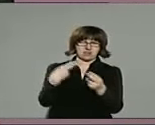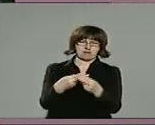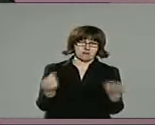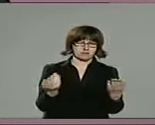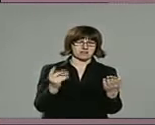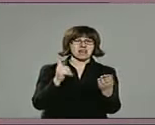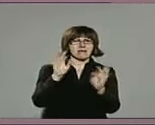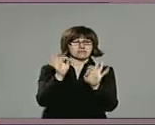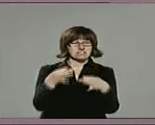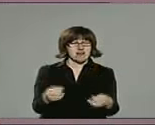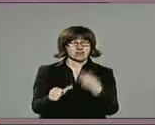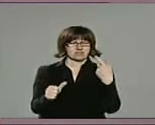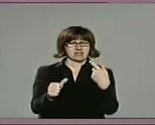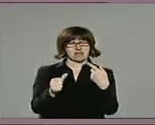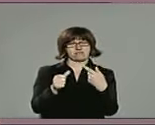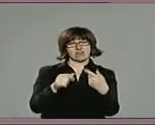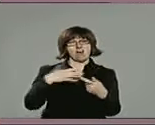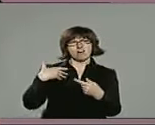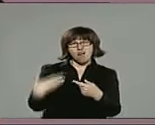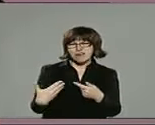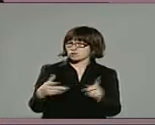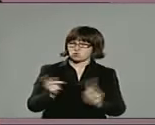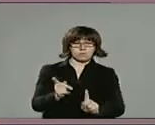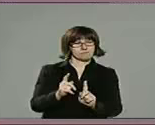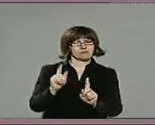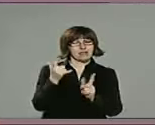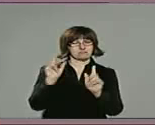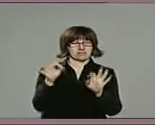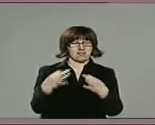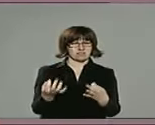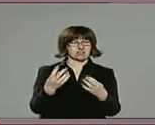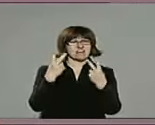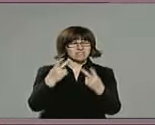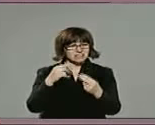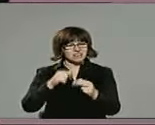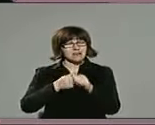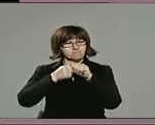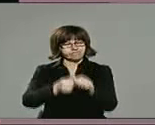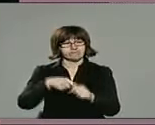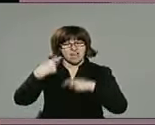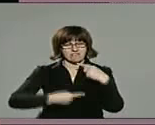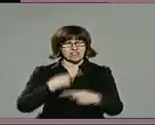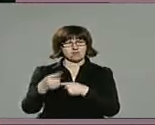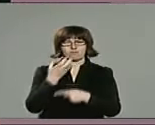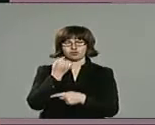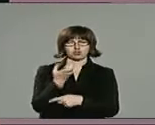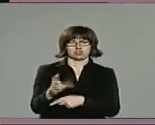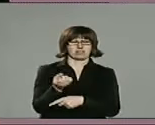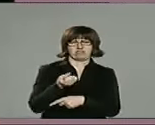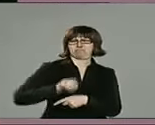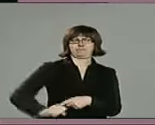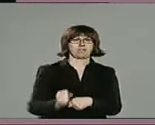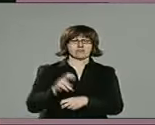die Lebensqualität über die Anhäufung von Reichtum, die nachhaltige Entwicklung vor die